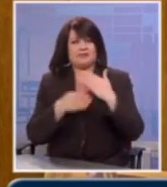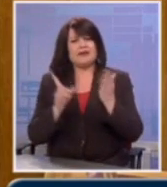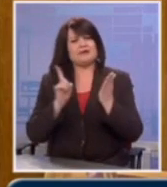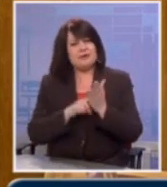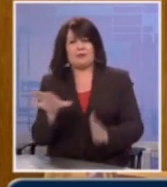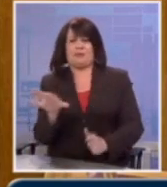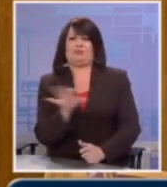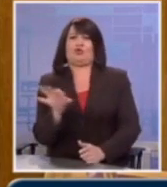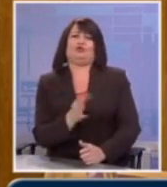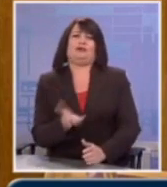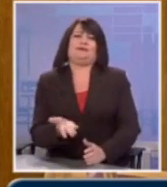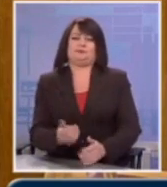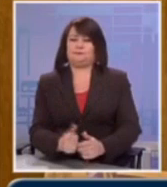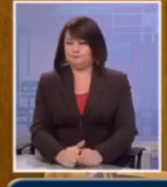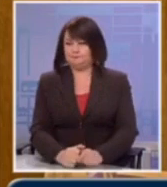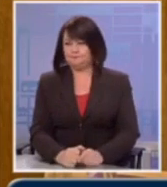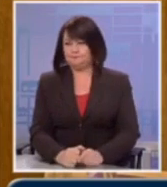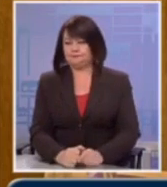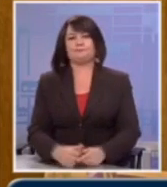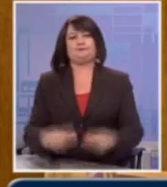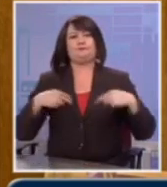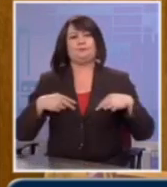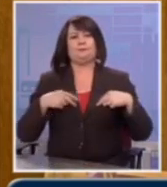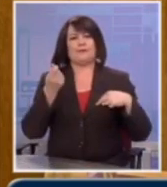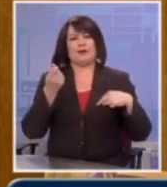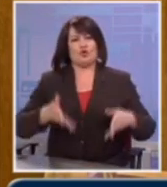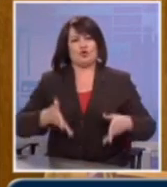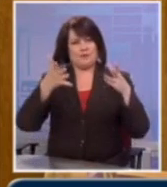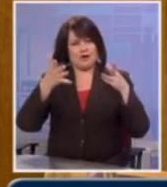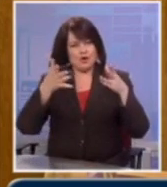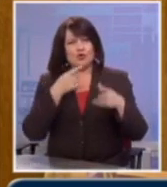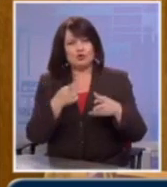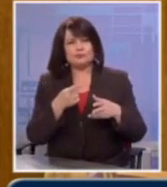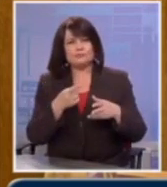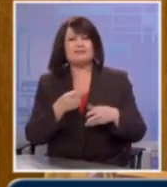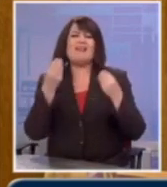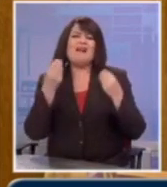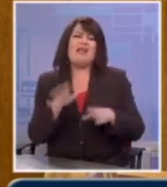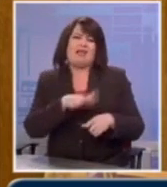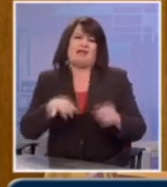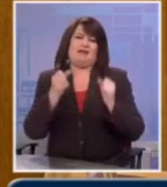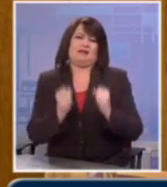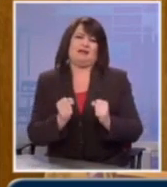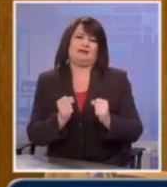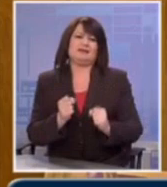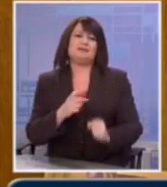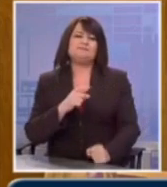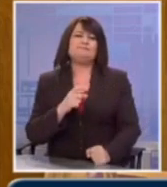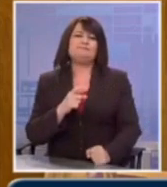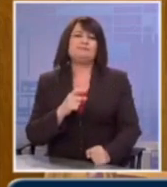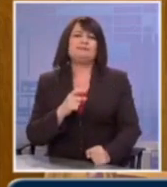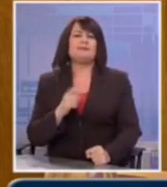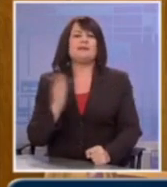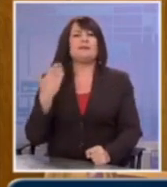να έχουν προσληφθεί στο υπουργείο οικονομικών θα σας πω ότι είναι οικτρή κατάσταση ο συνάδελφος που